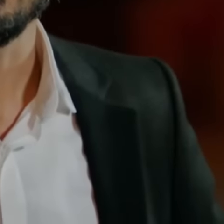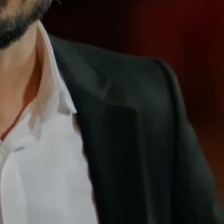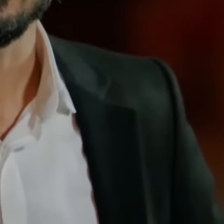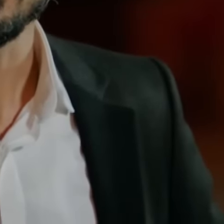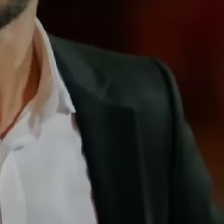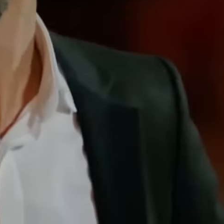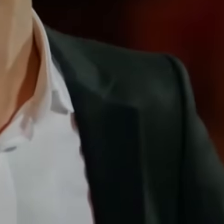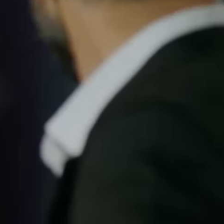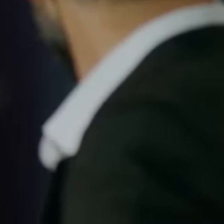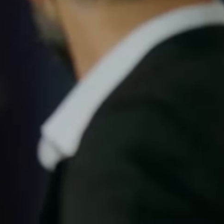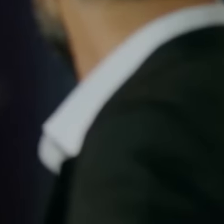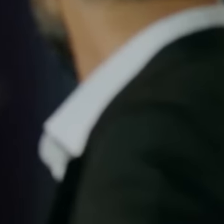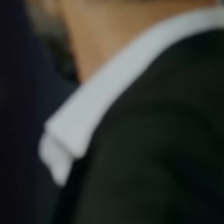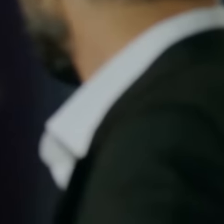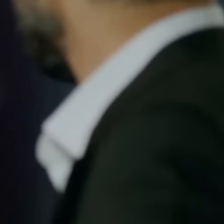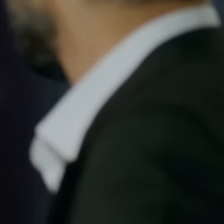içini ısırıyor.